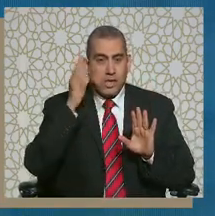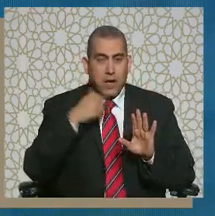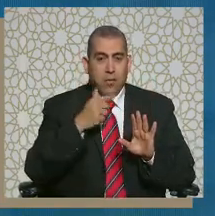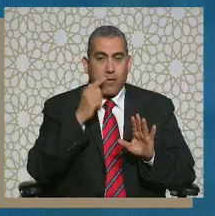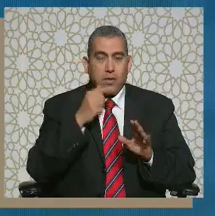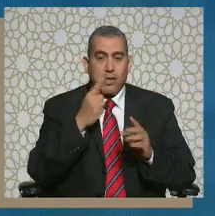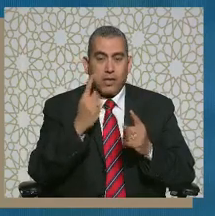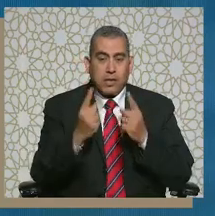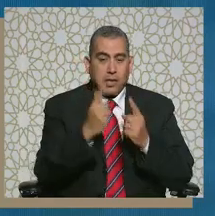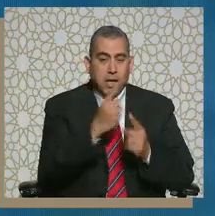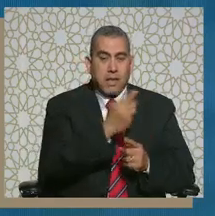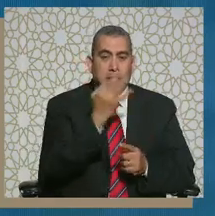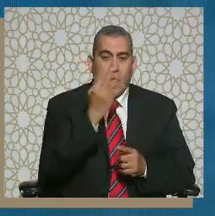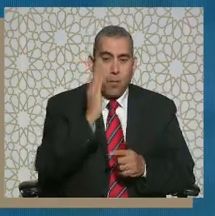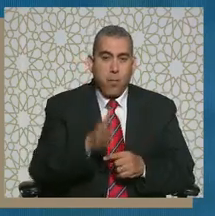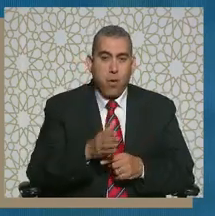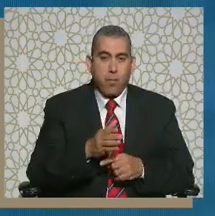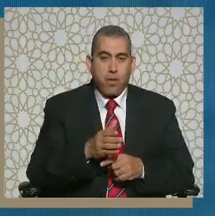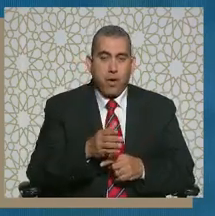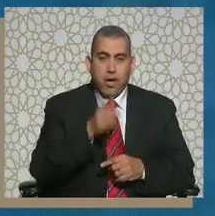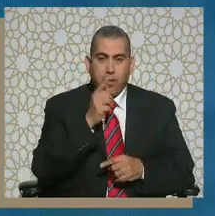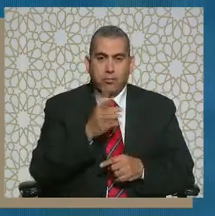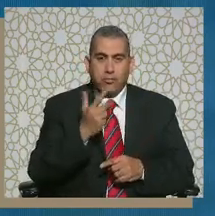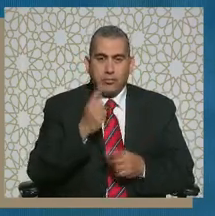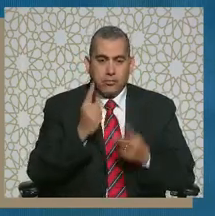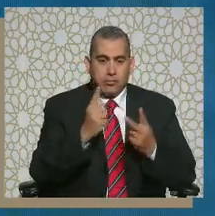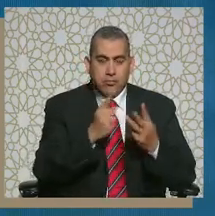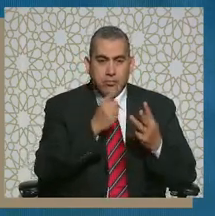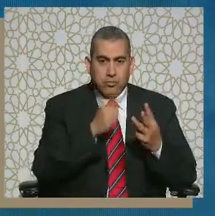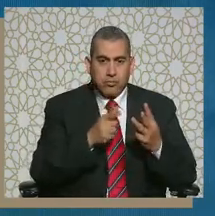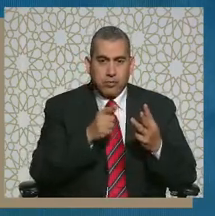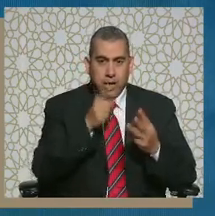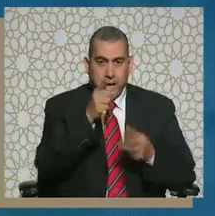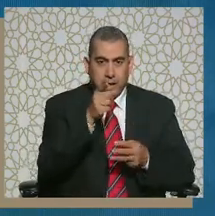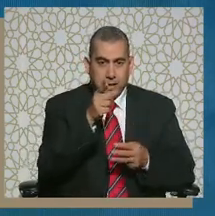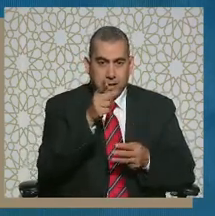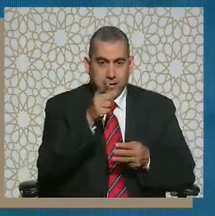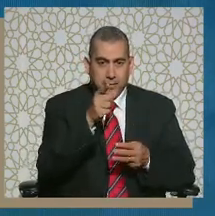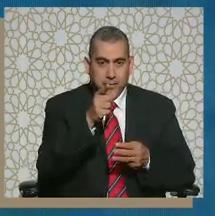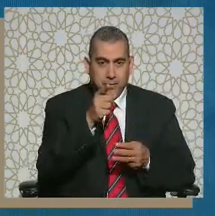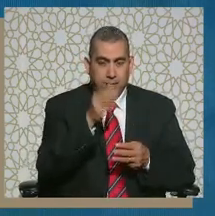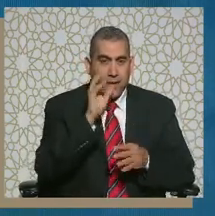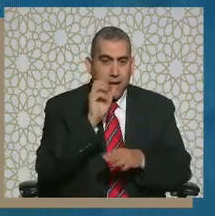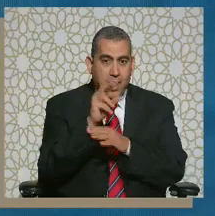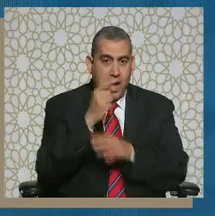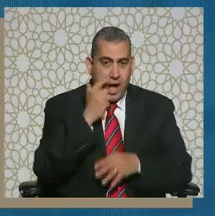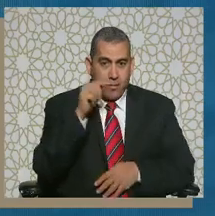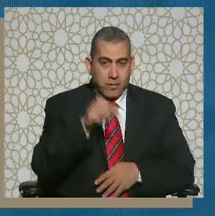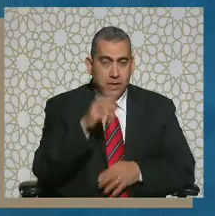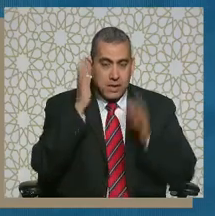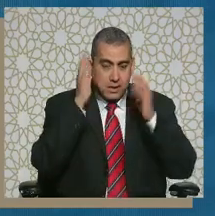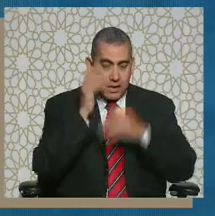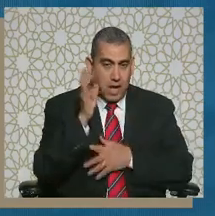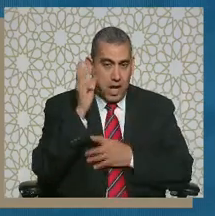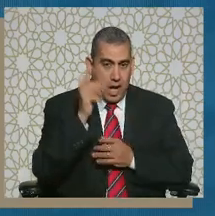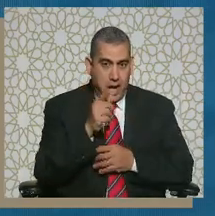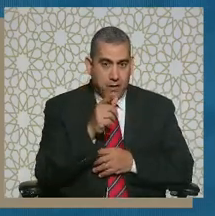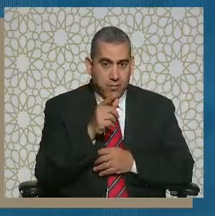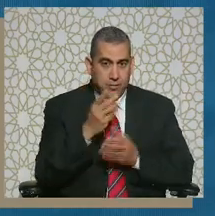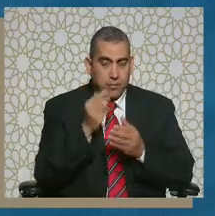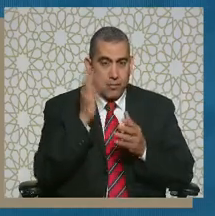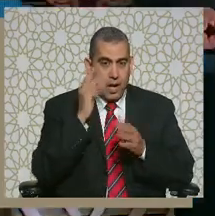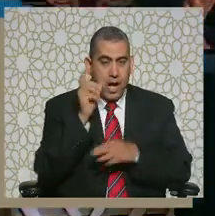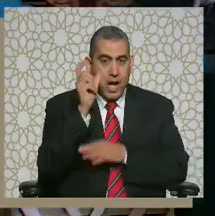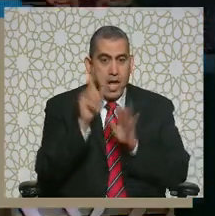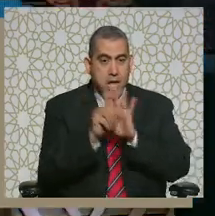اوتار اه يبقى انت النصيحه ليك ان انت تصلي الوتر مع